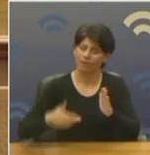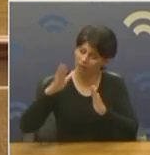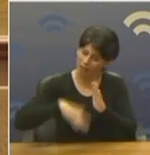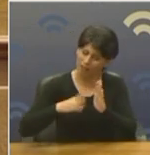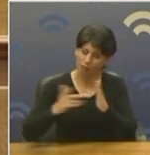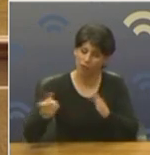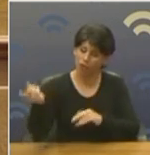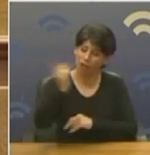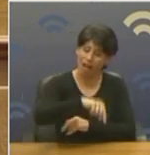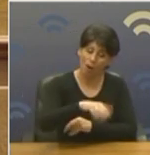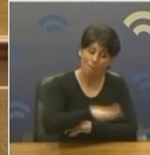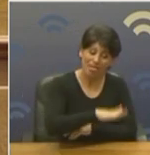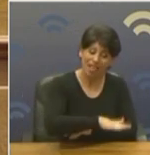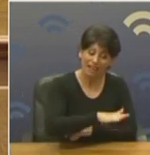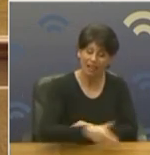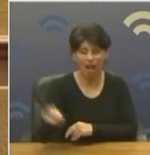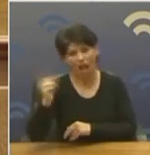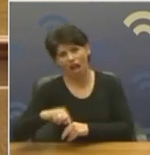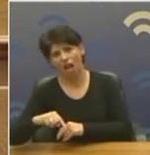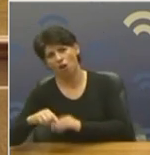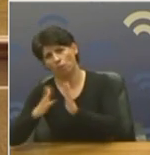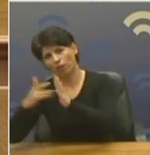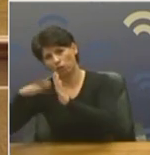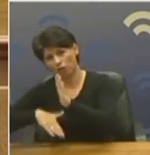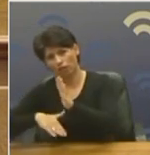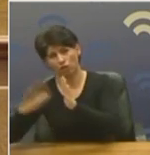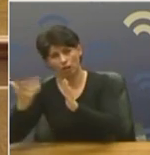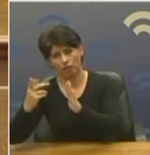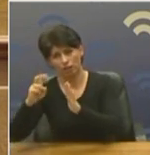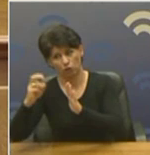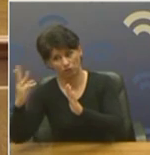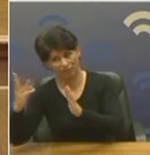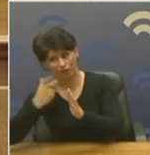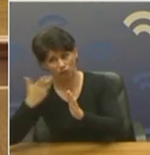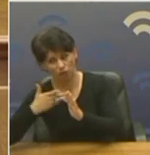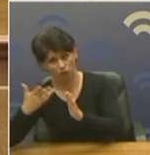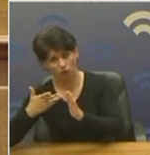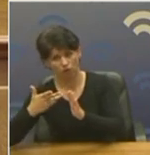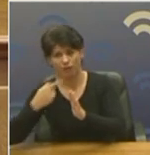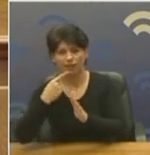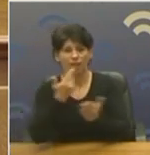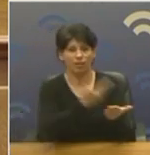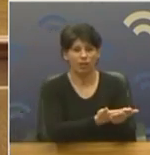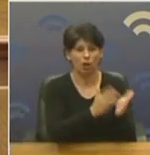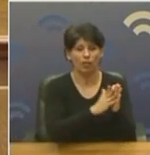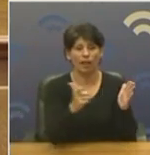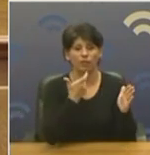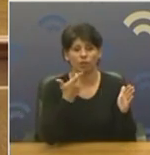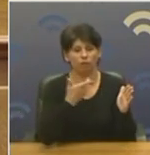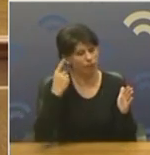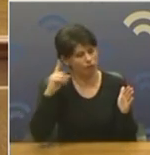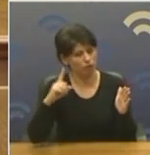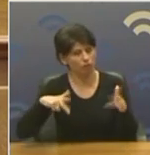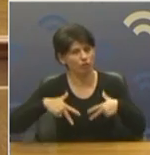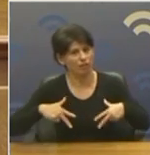Άλλο παιδάκι και άλλο ανήλικος. Και όταν ο ανήλικος είναι 23χρονος, αλλά δηλώνει 17χρονος και δεν το ξέρει η πολιτεία, δεν το ξέρουν οι